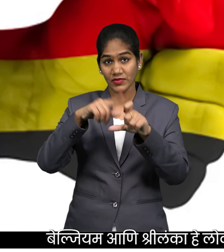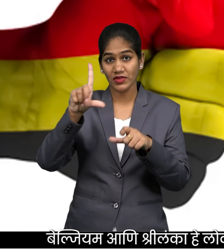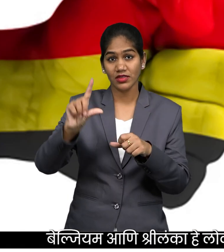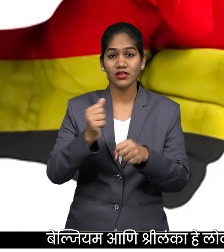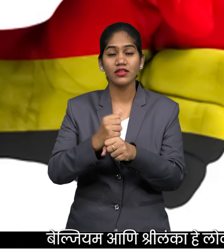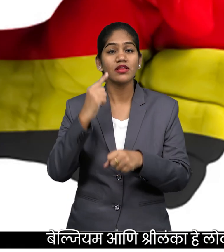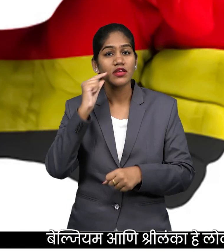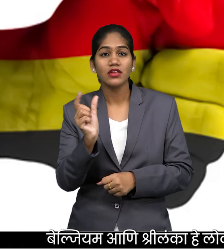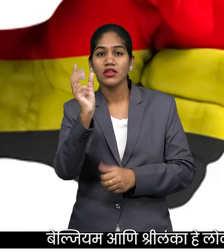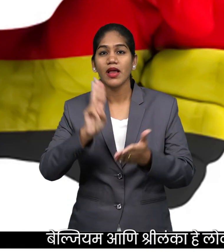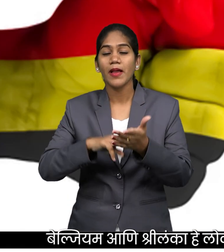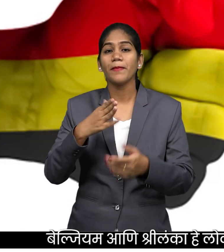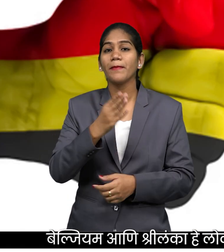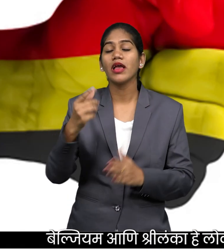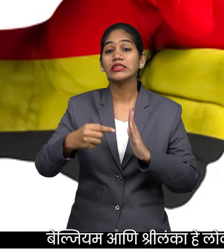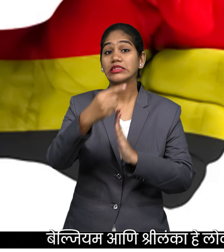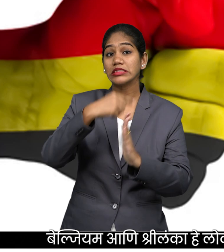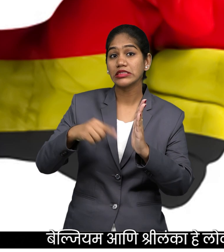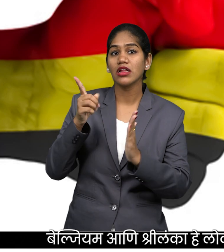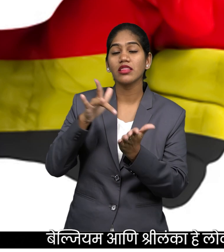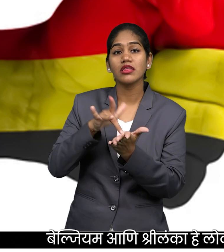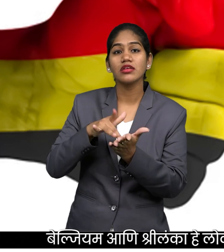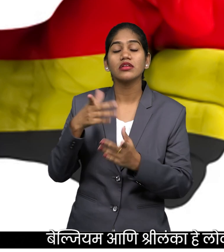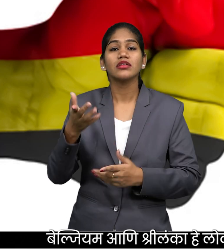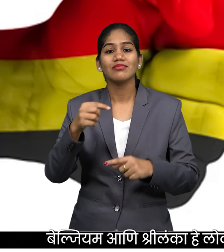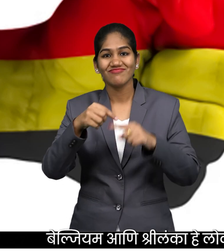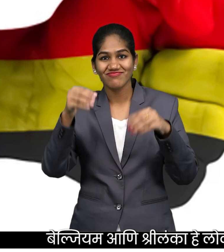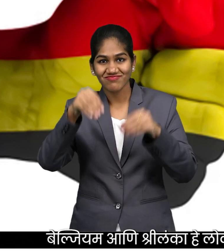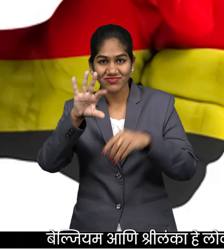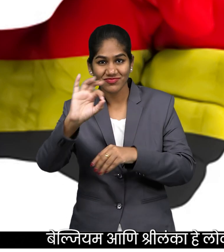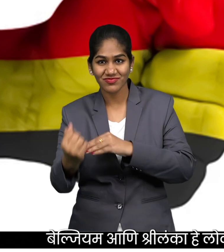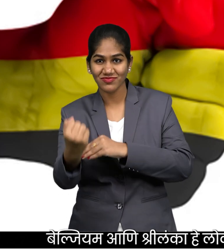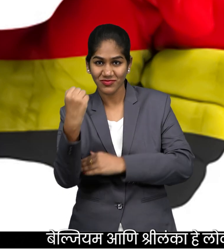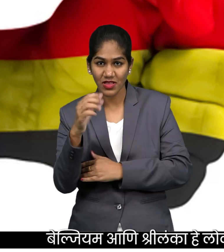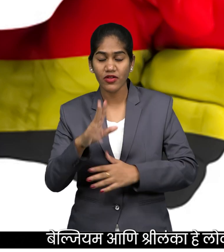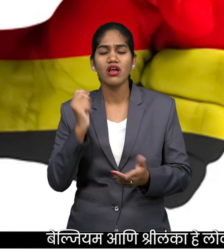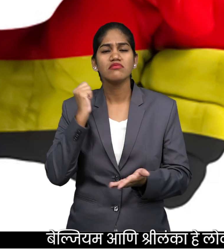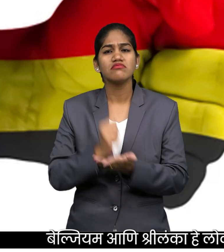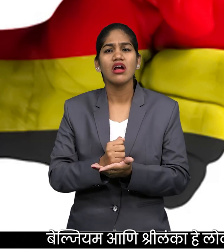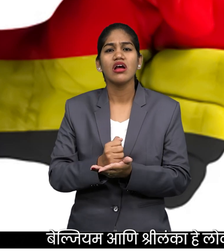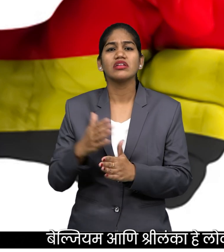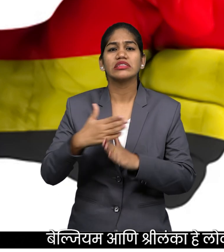बेल्जियम आणि श्रीलंका हे लोकशाही देश असले तरी सत्तेची वाटणी वेगळी आहे.